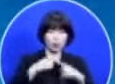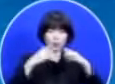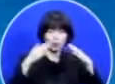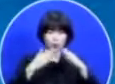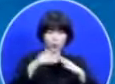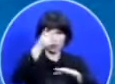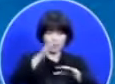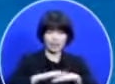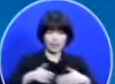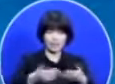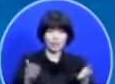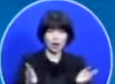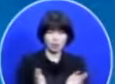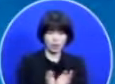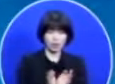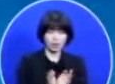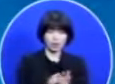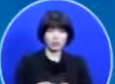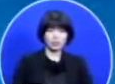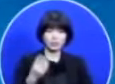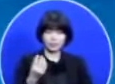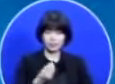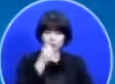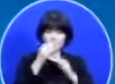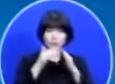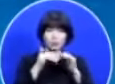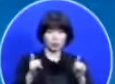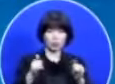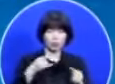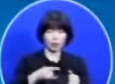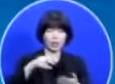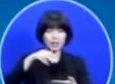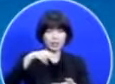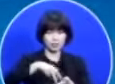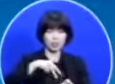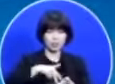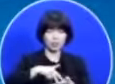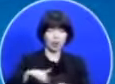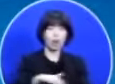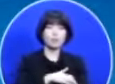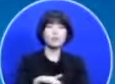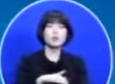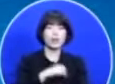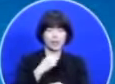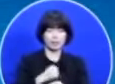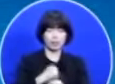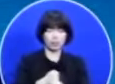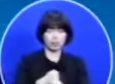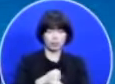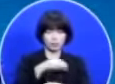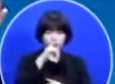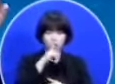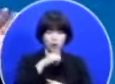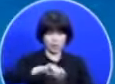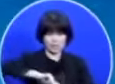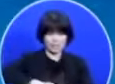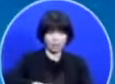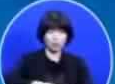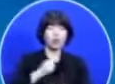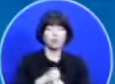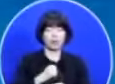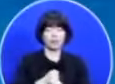은 예배드리는 성도 들에게 있어서는 상당히 불편하게 만들어져 있다는 겁니다 일부러 그렇게 하고